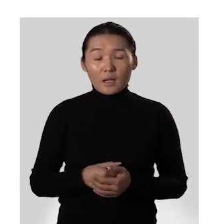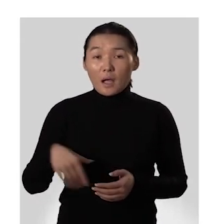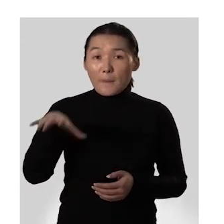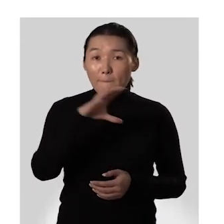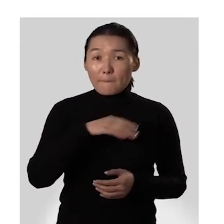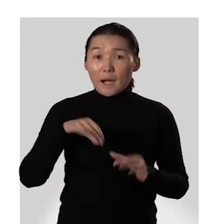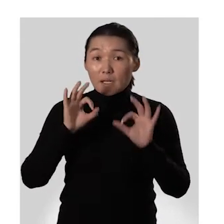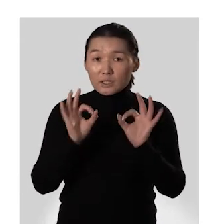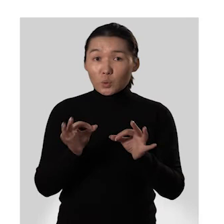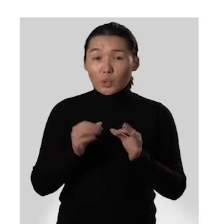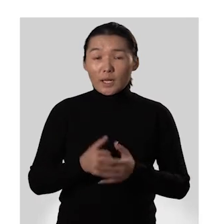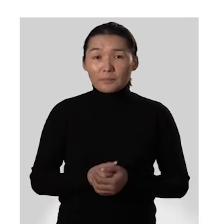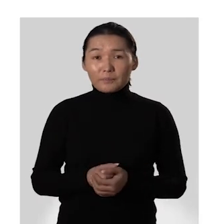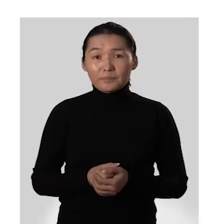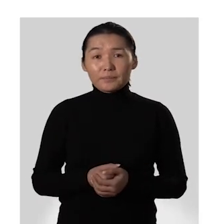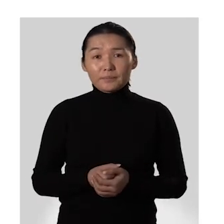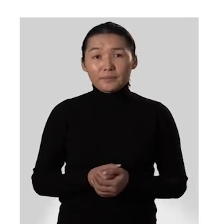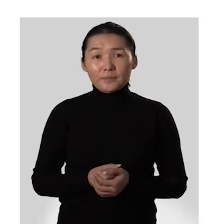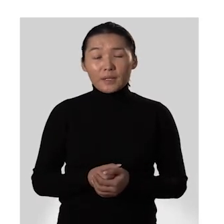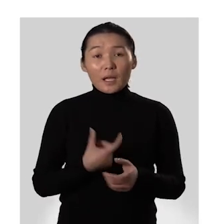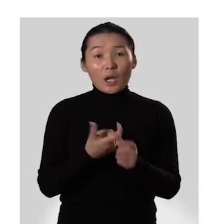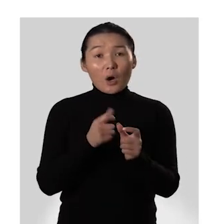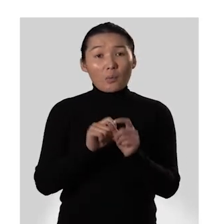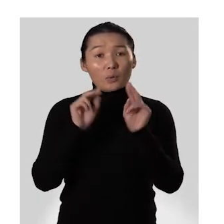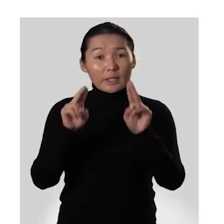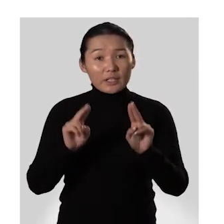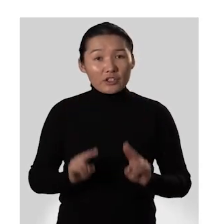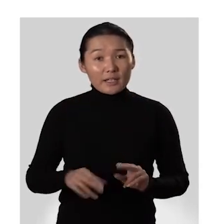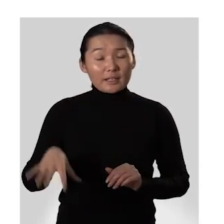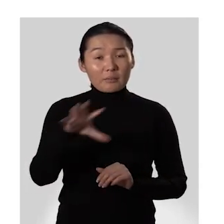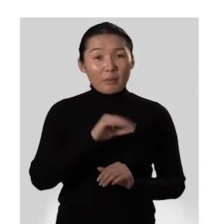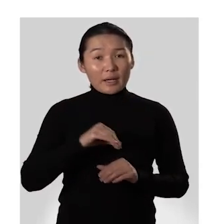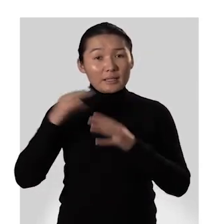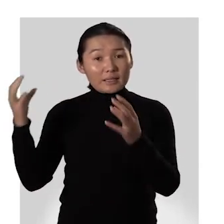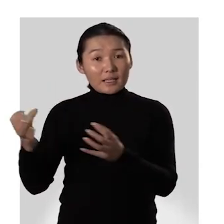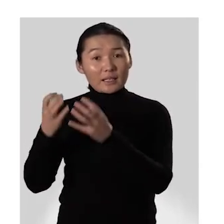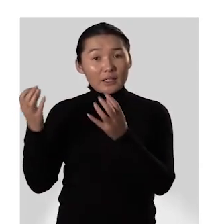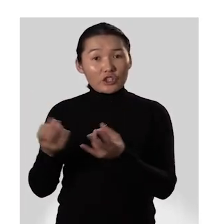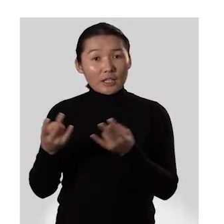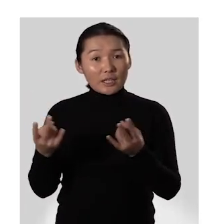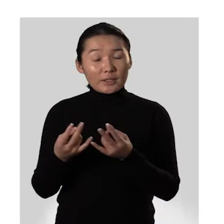Баары туура. Демек, бул эрежелердин баарын сакташ керек.